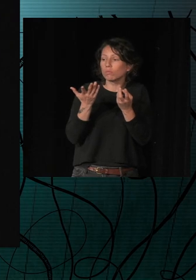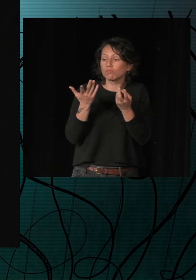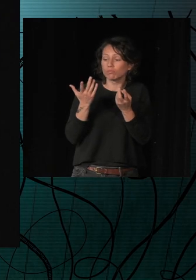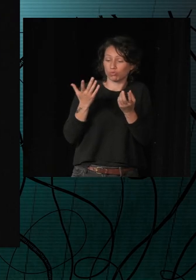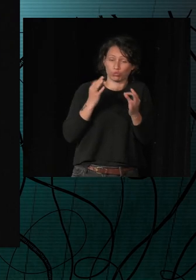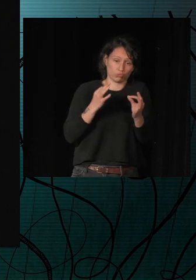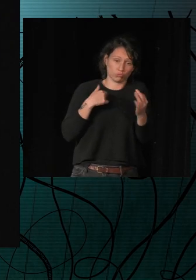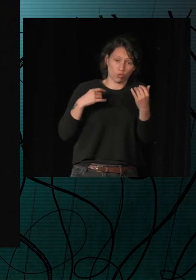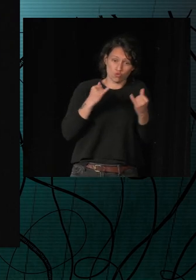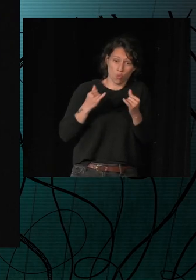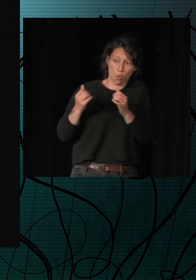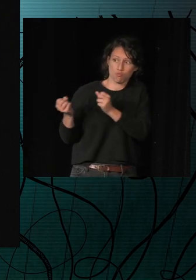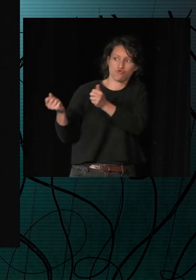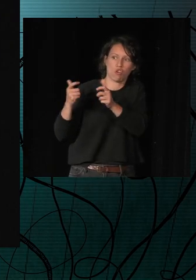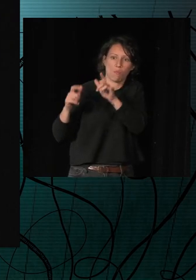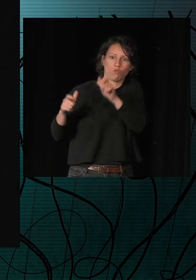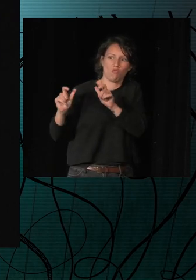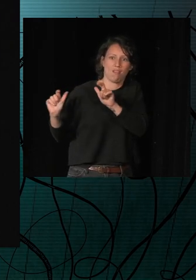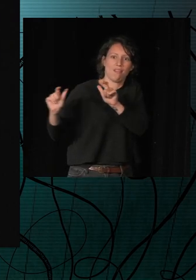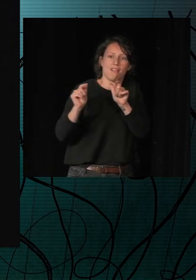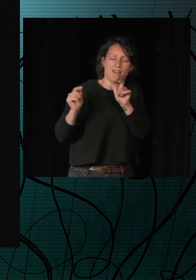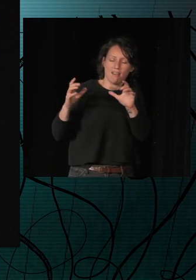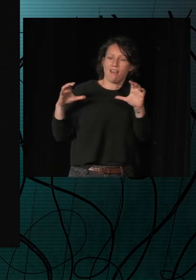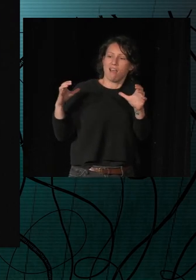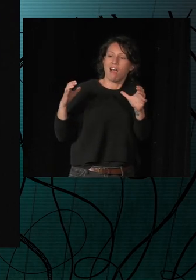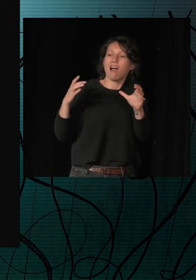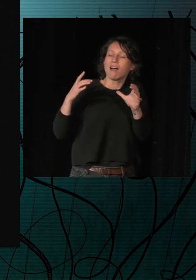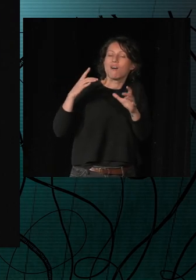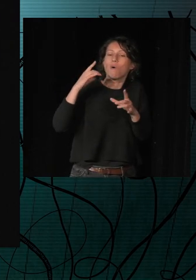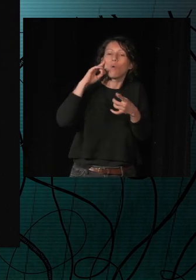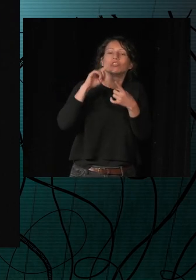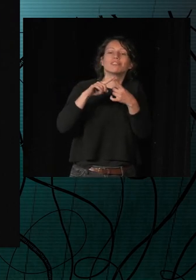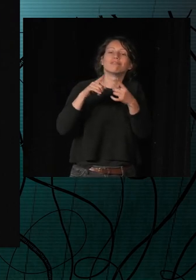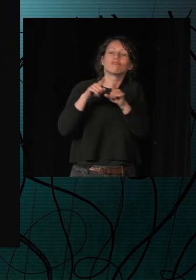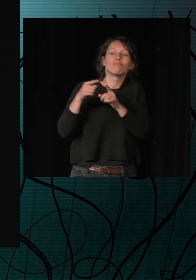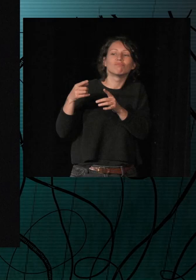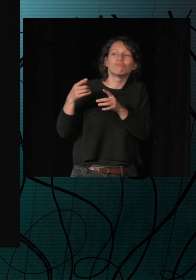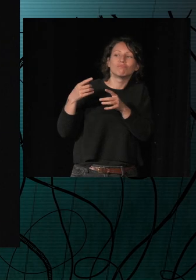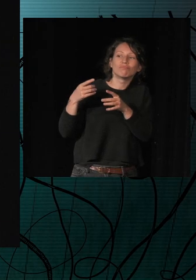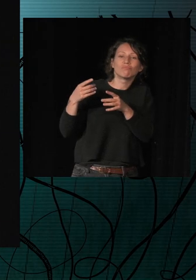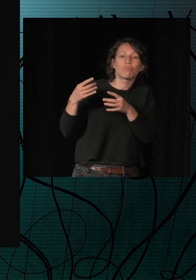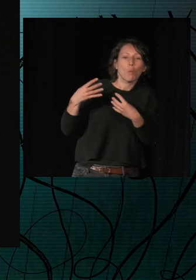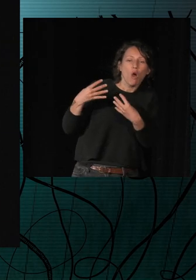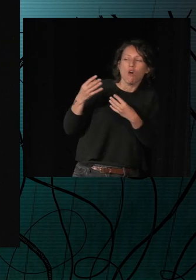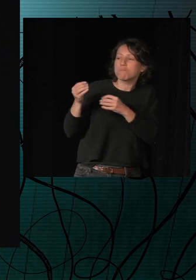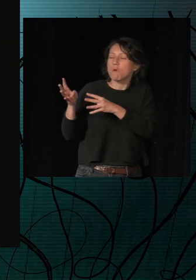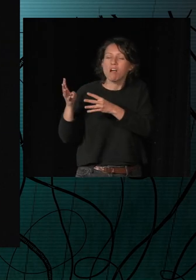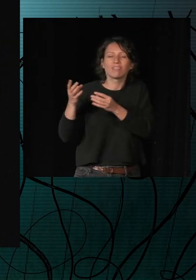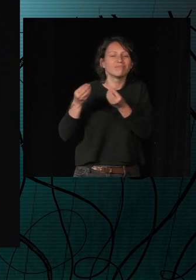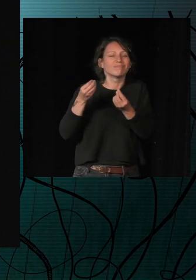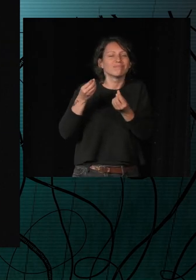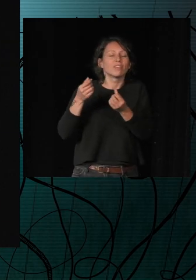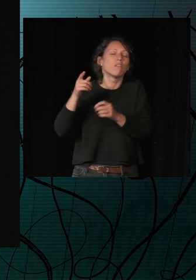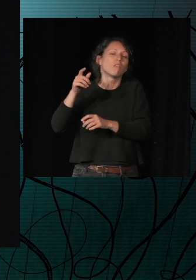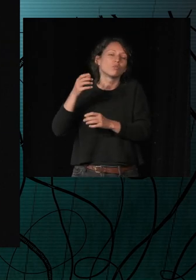c'est de justement réussir à ne enfin l'intérêt c'est pas de se moquer c'estàd que moi par exemple je disais voilà les gens se moquent de moi quand je crie c'est pas ça ça